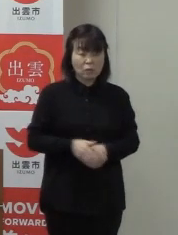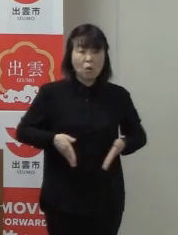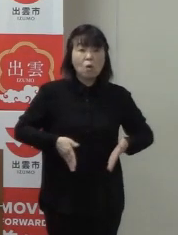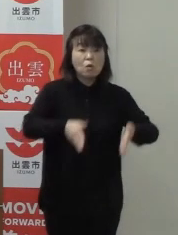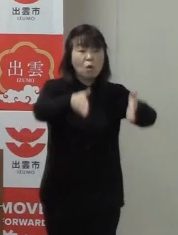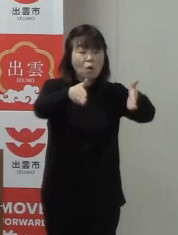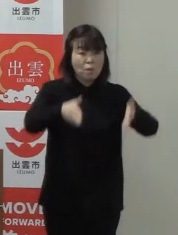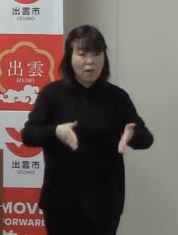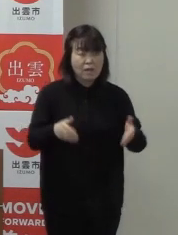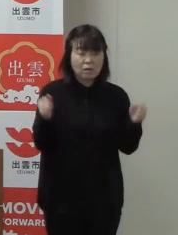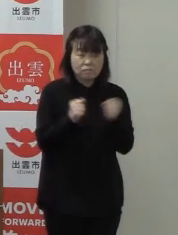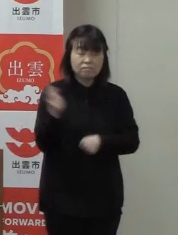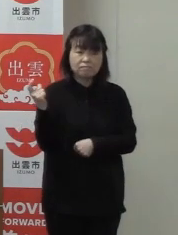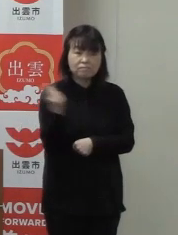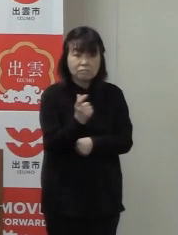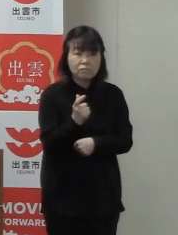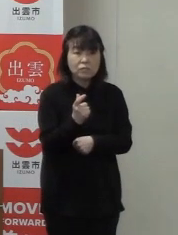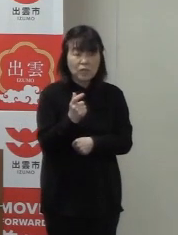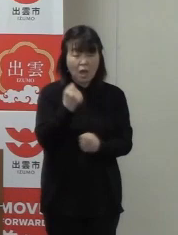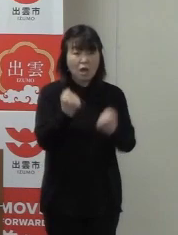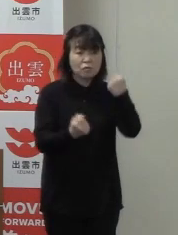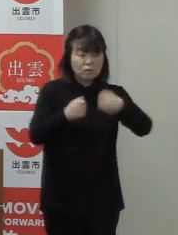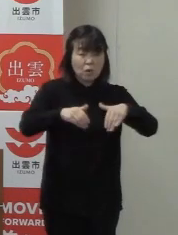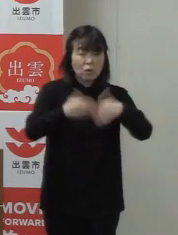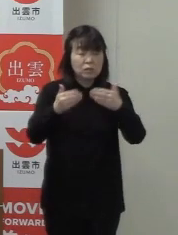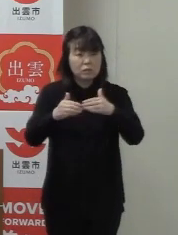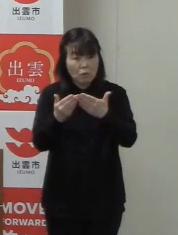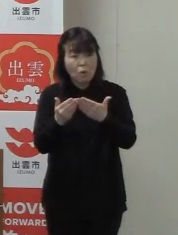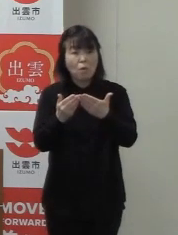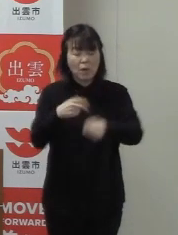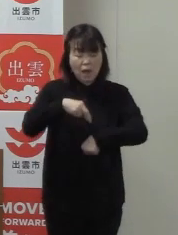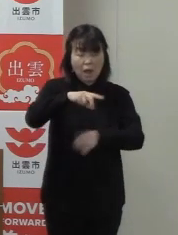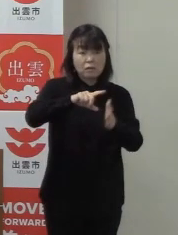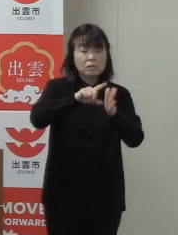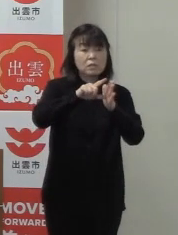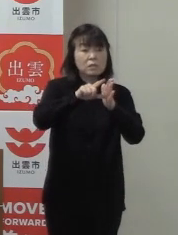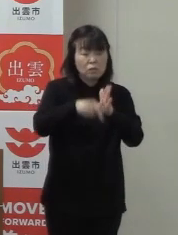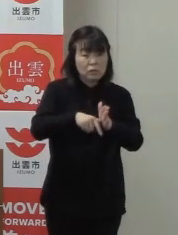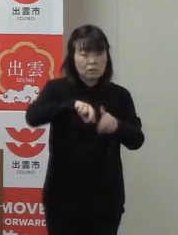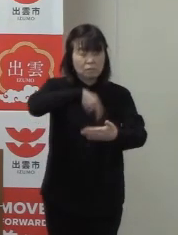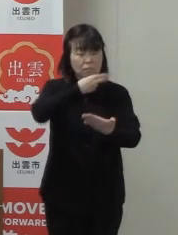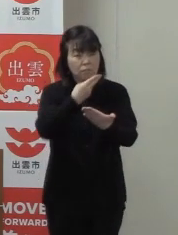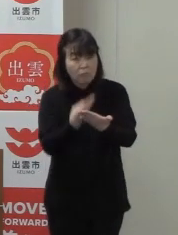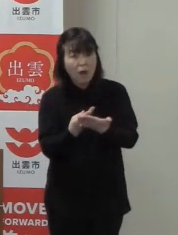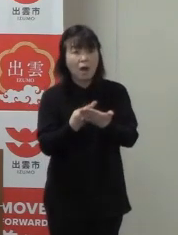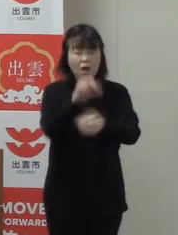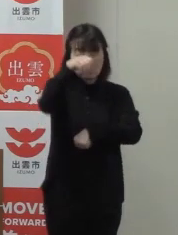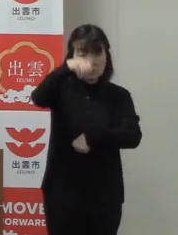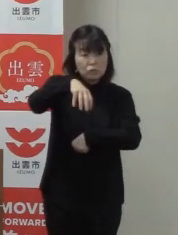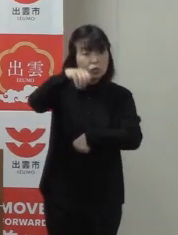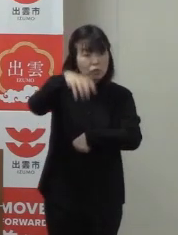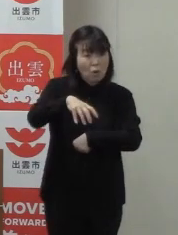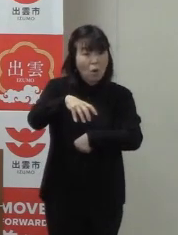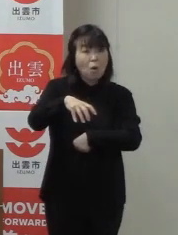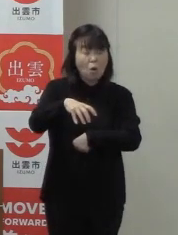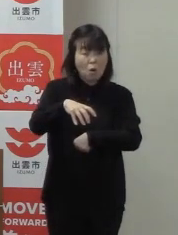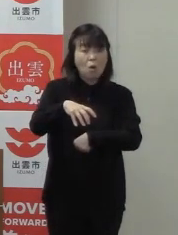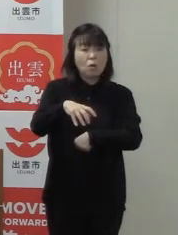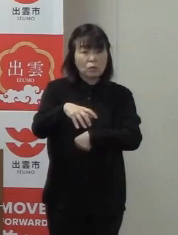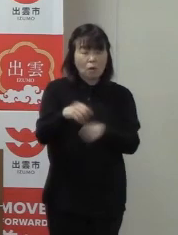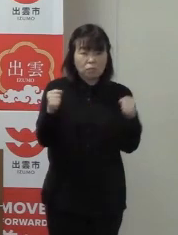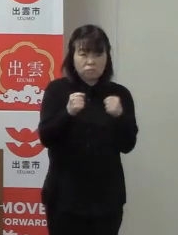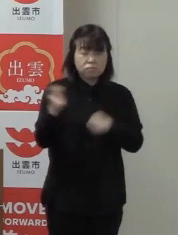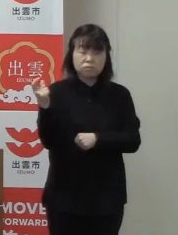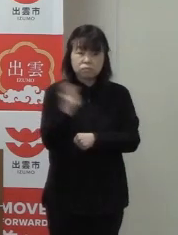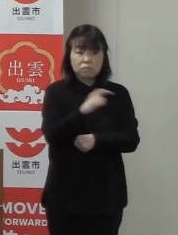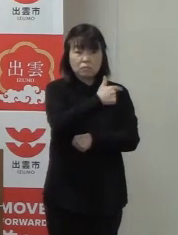ね、歩行での転倒、また水道の凍結防止など、また注意をしていただきたいという